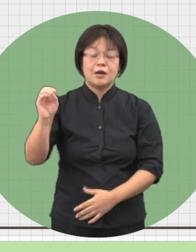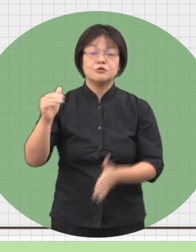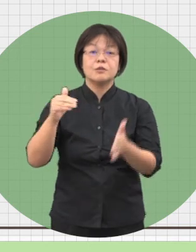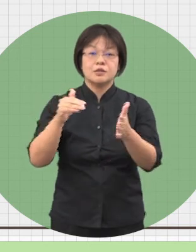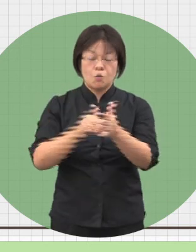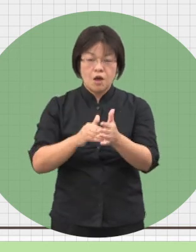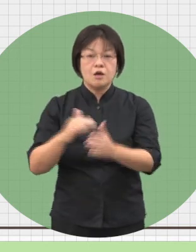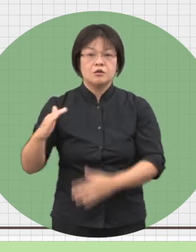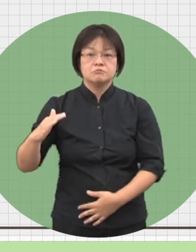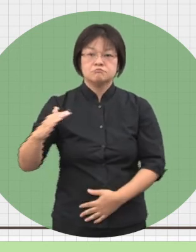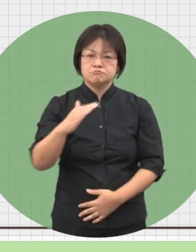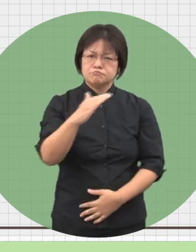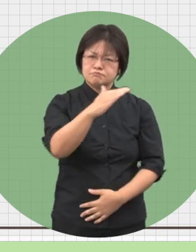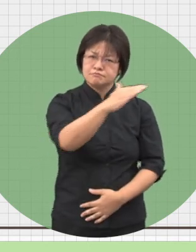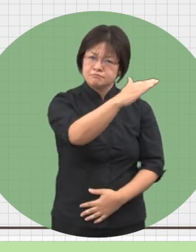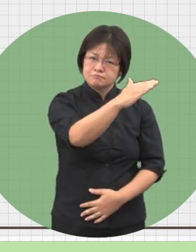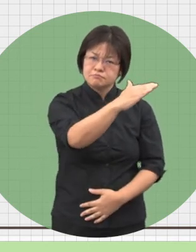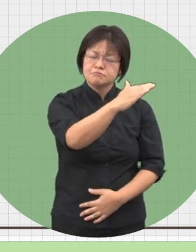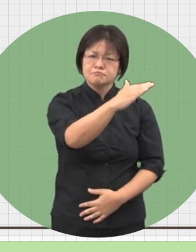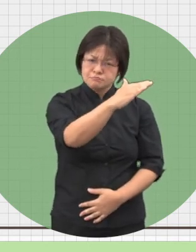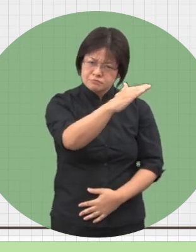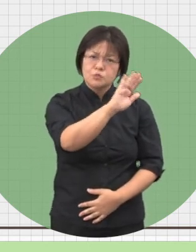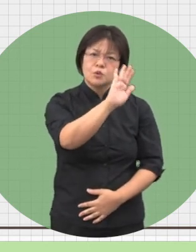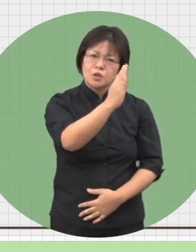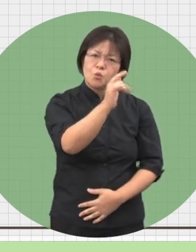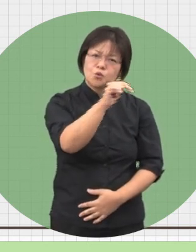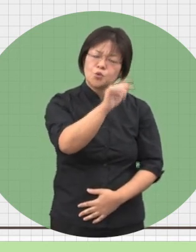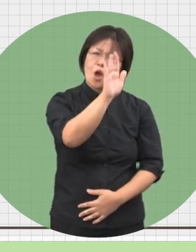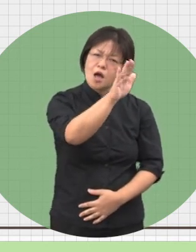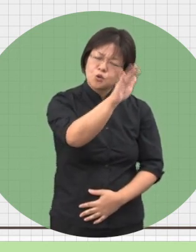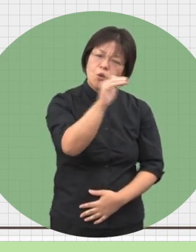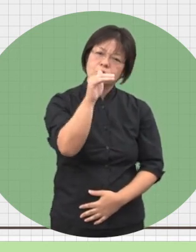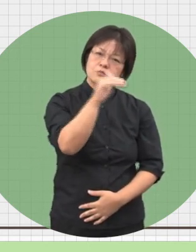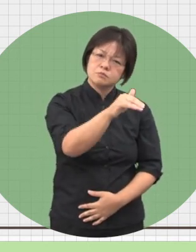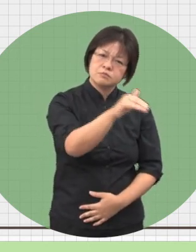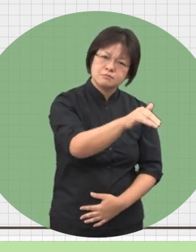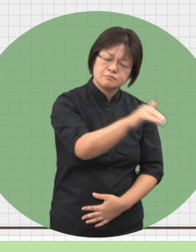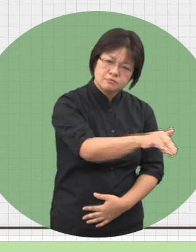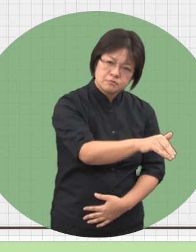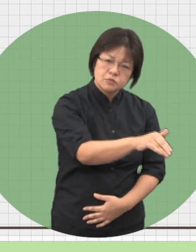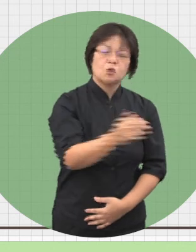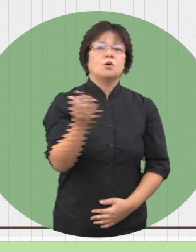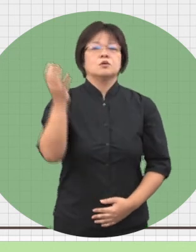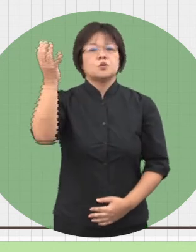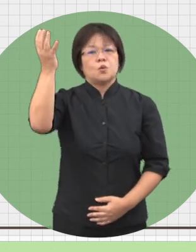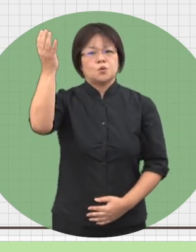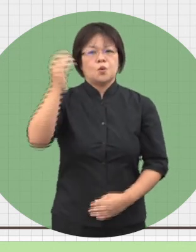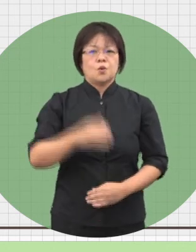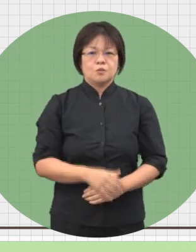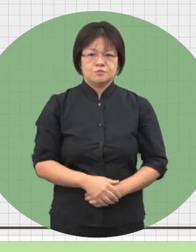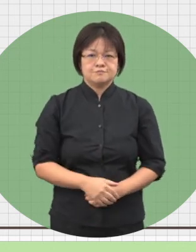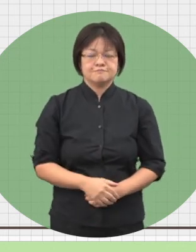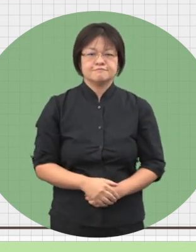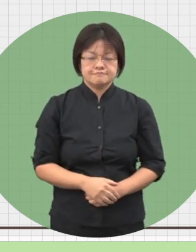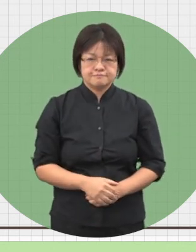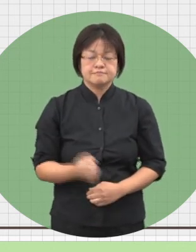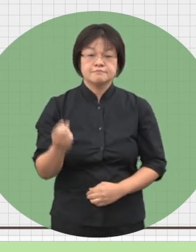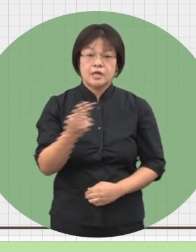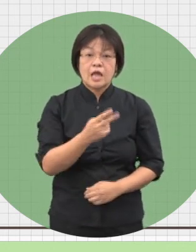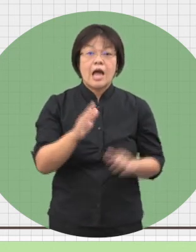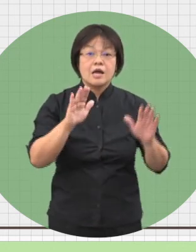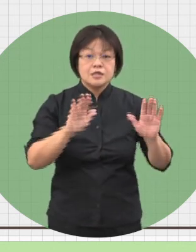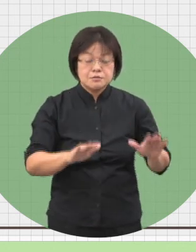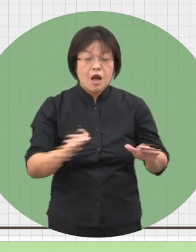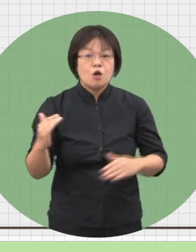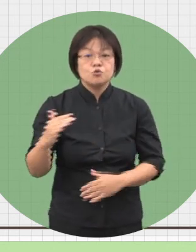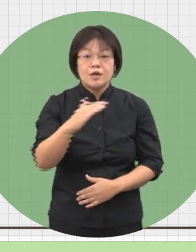加を続けるものの、その後緩やかな減少に転じると予測されているんです。また現在増